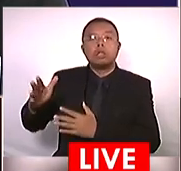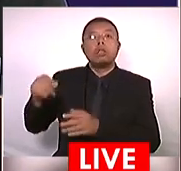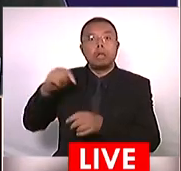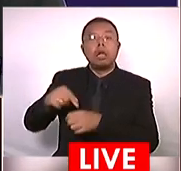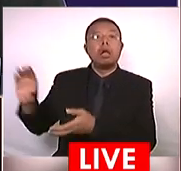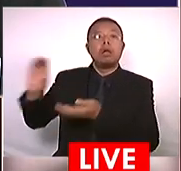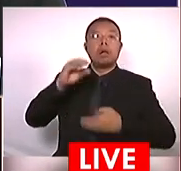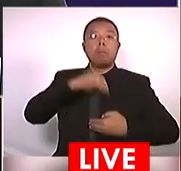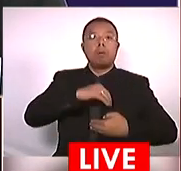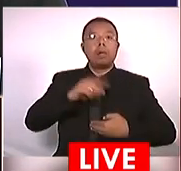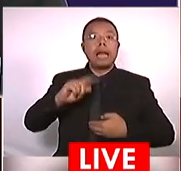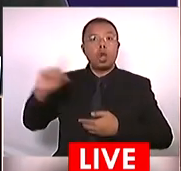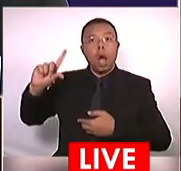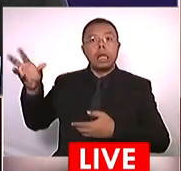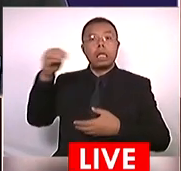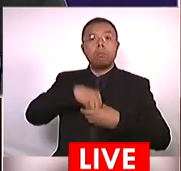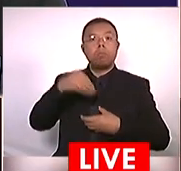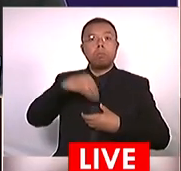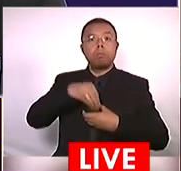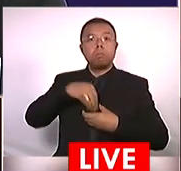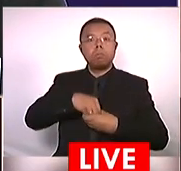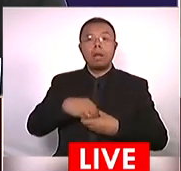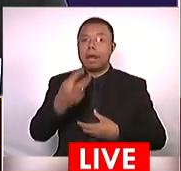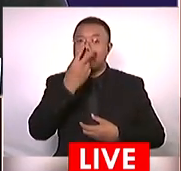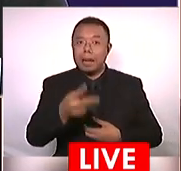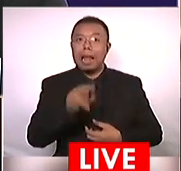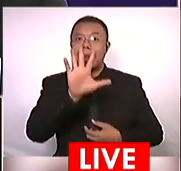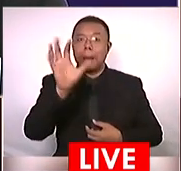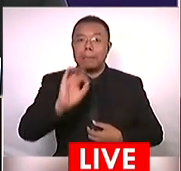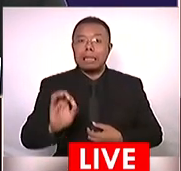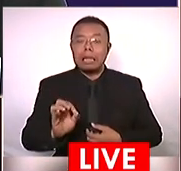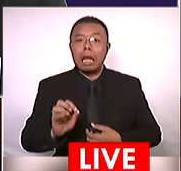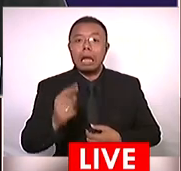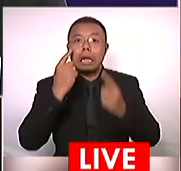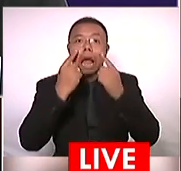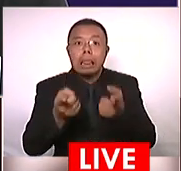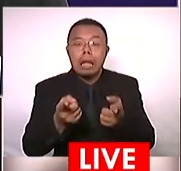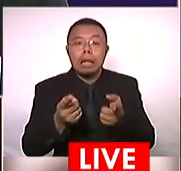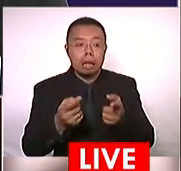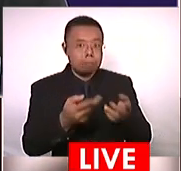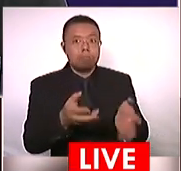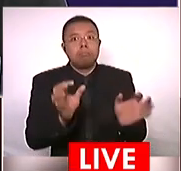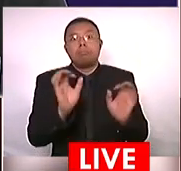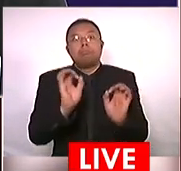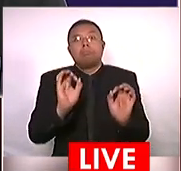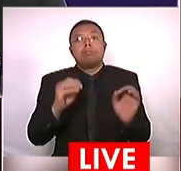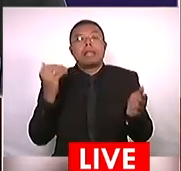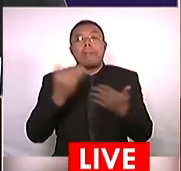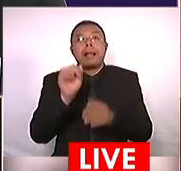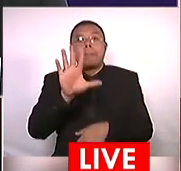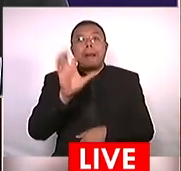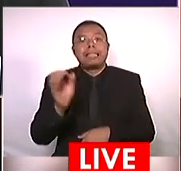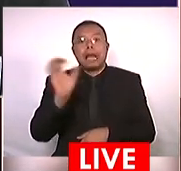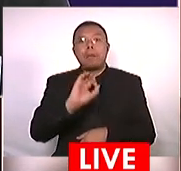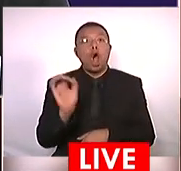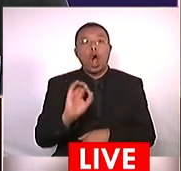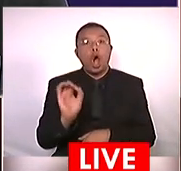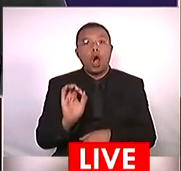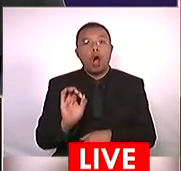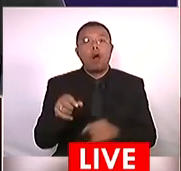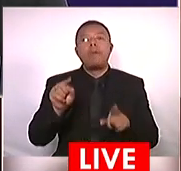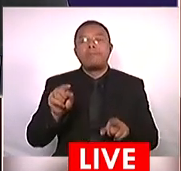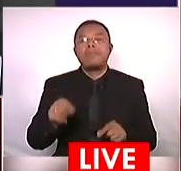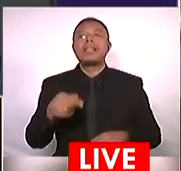kita juga menyaksikan bagaimana 5% itu rnya di lapangan tidak sampai 5%. sehingga Saya